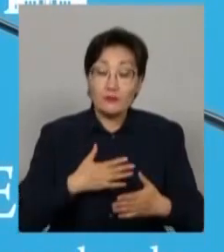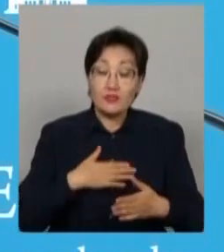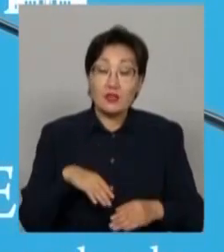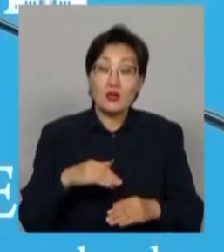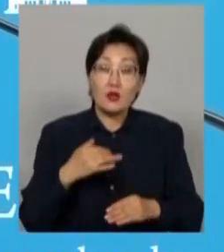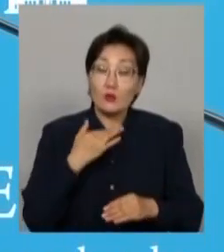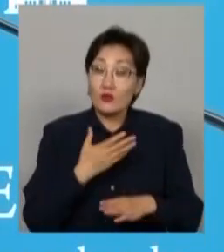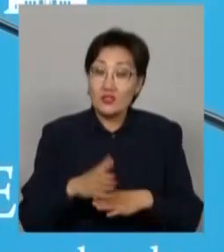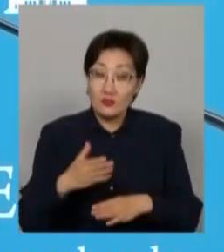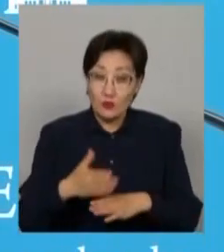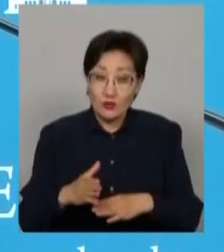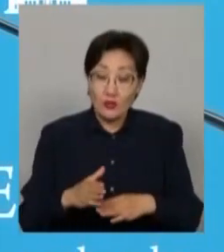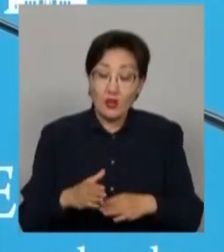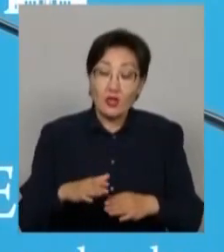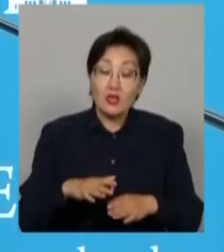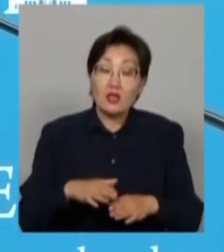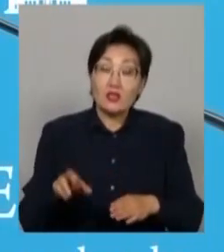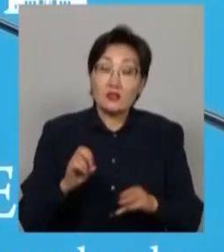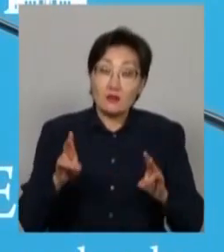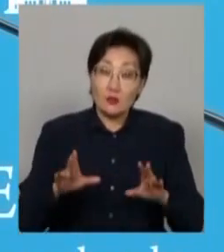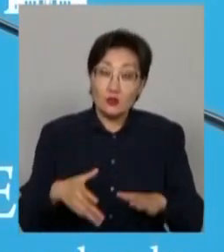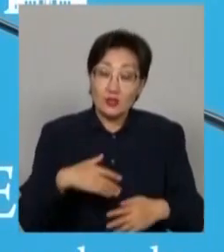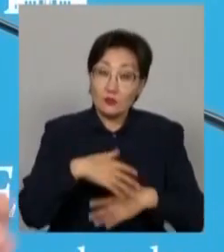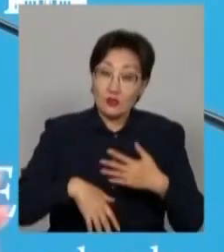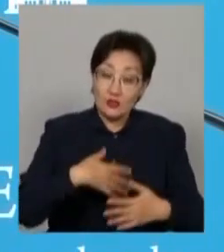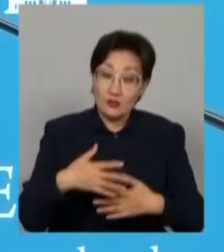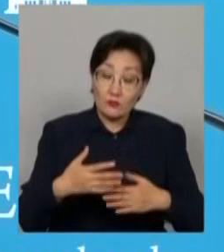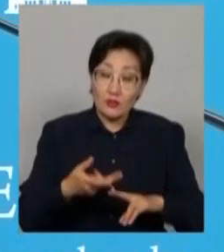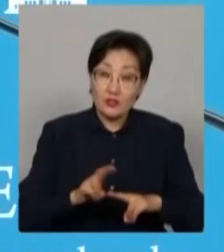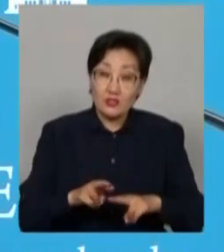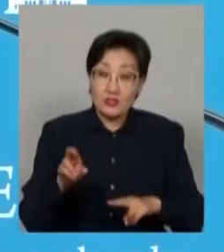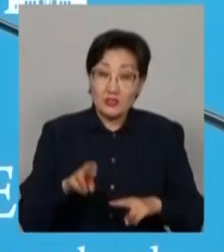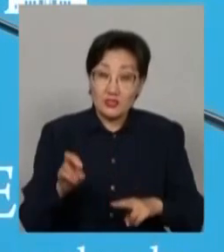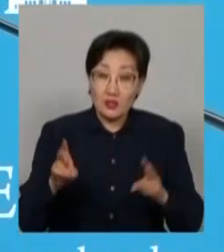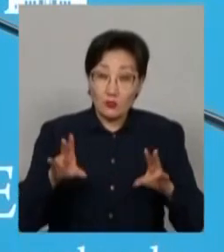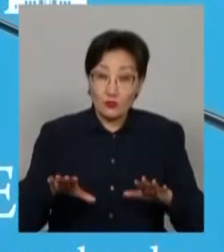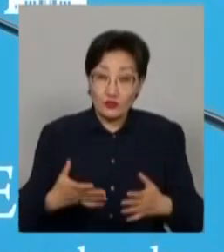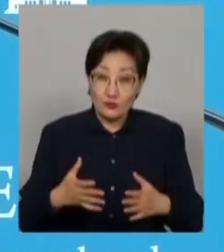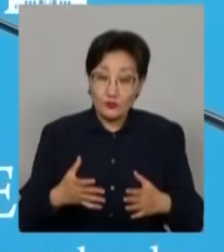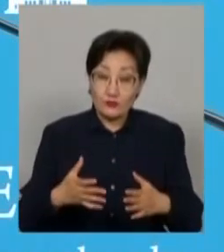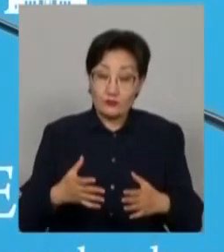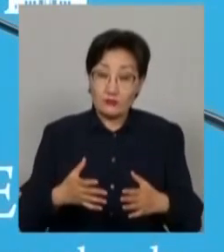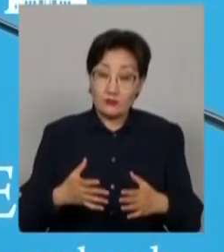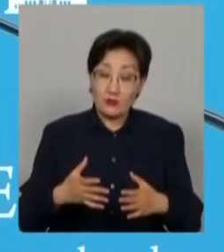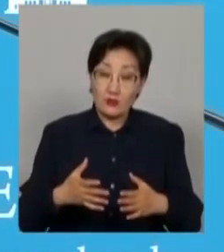басым бөлігі осы жаппай тәртіпсіздігін, осы қаңтар оқиғаның